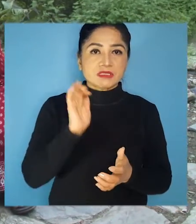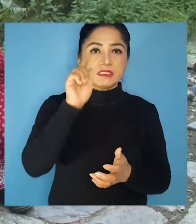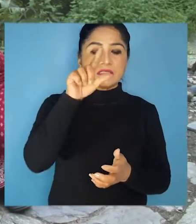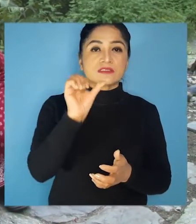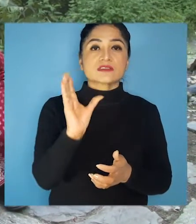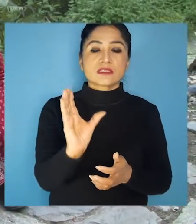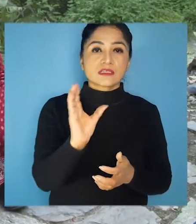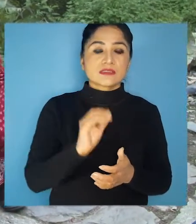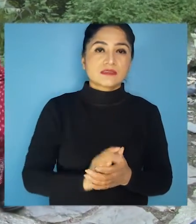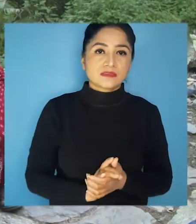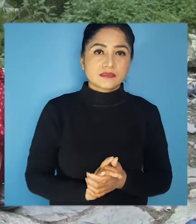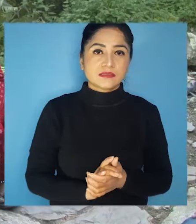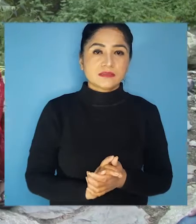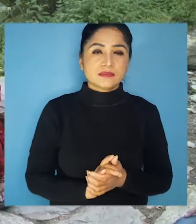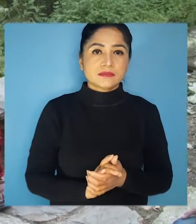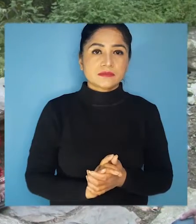सञ्जय,